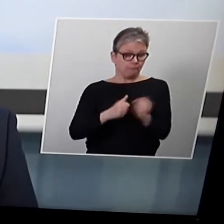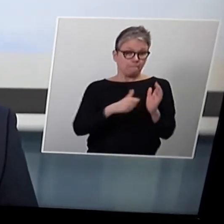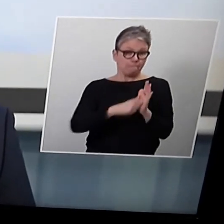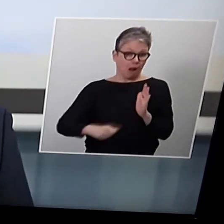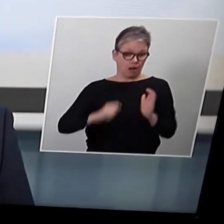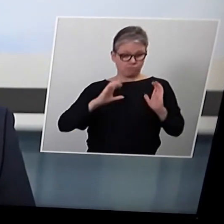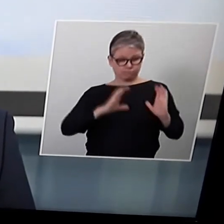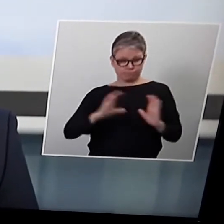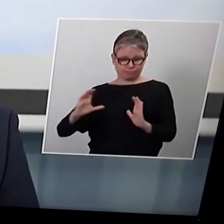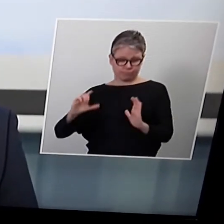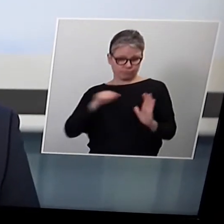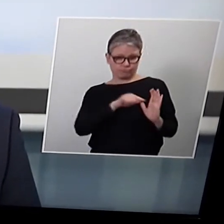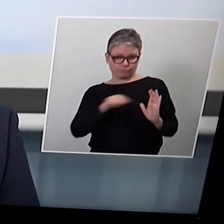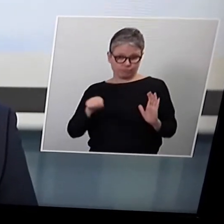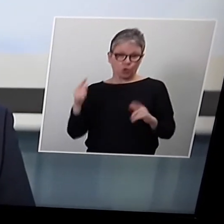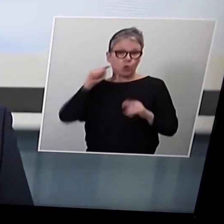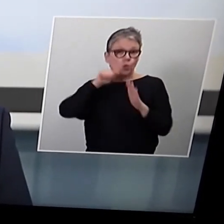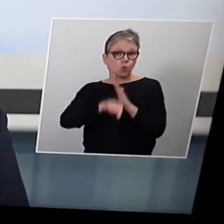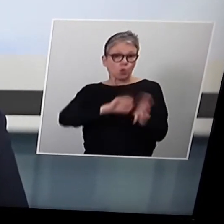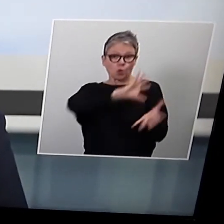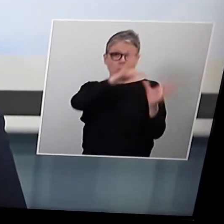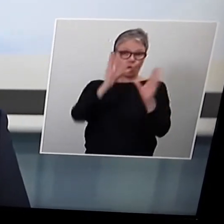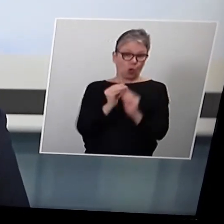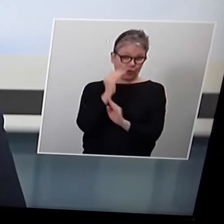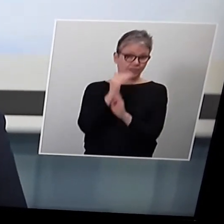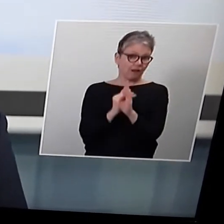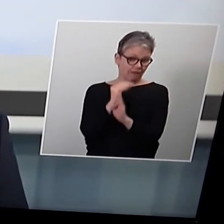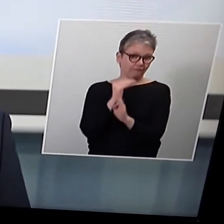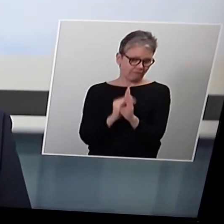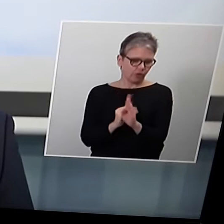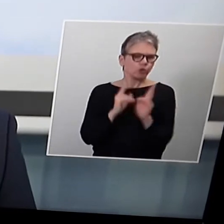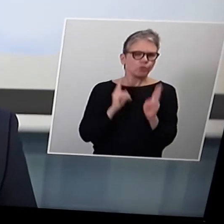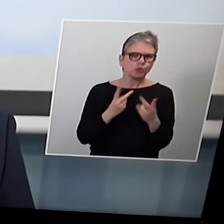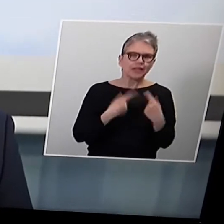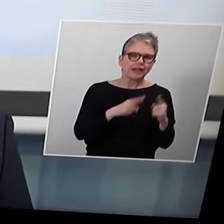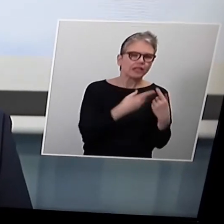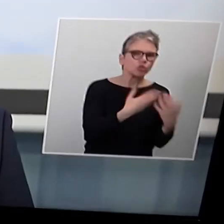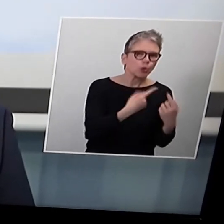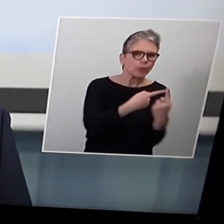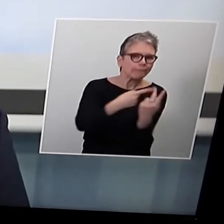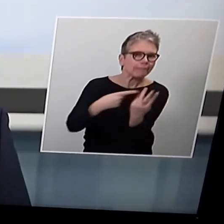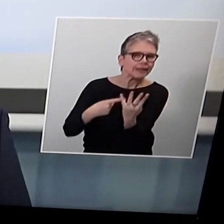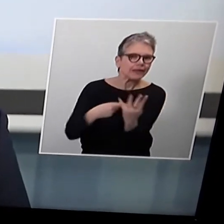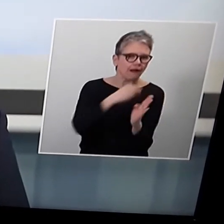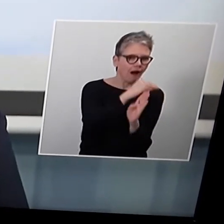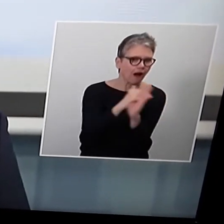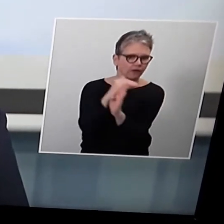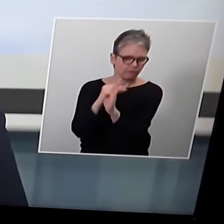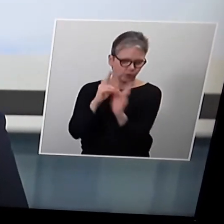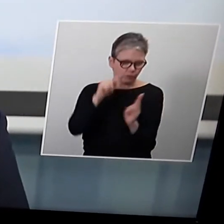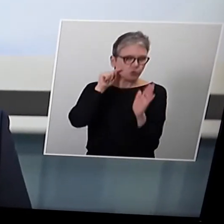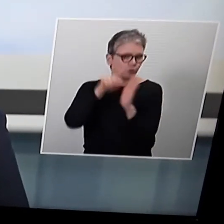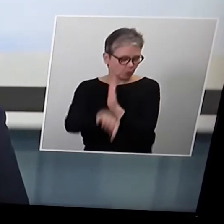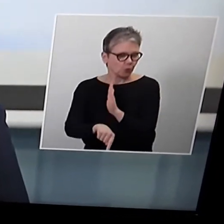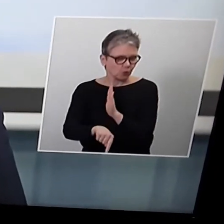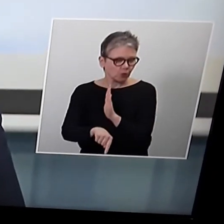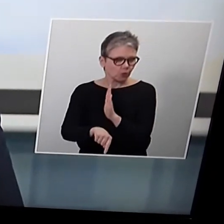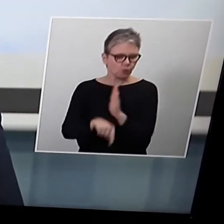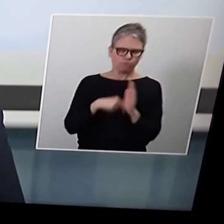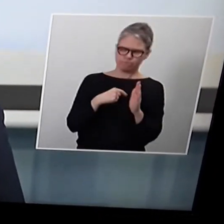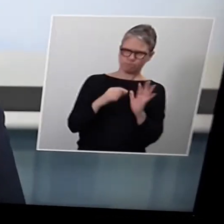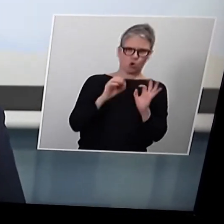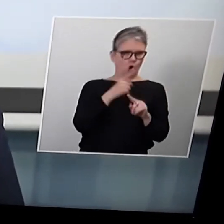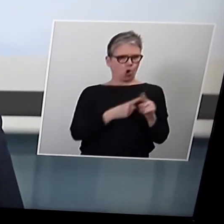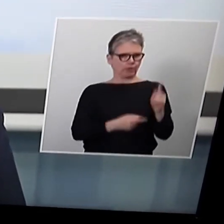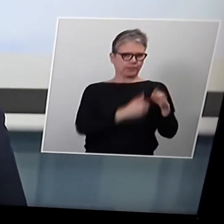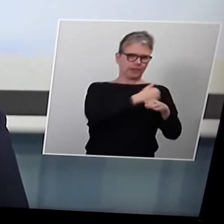kokonaistilanteen arviointia ja myös toimintojen arviointia. siitä, että miten